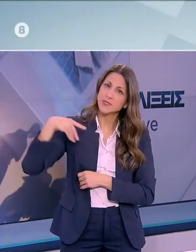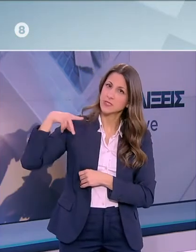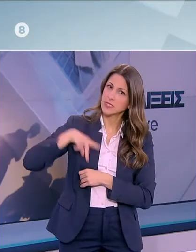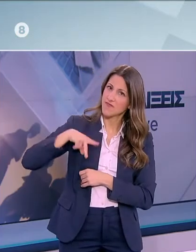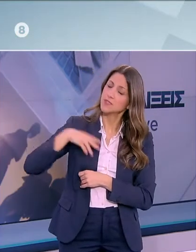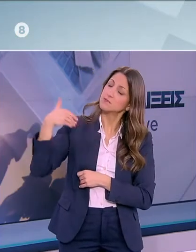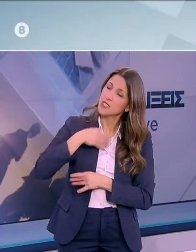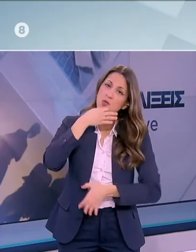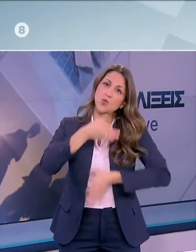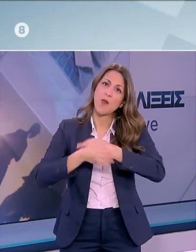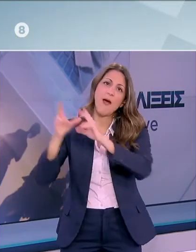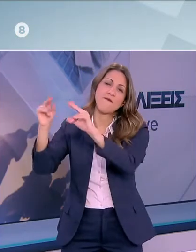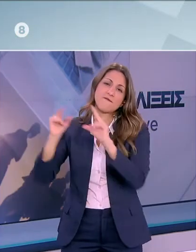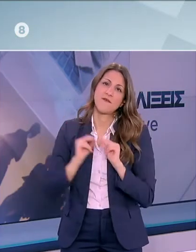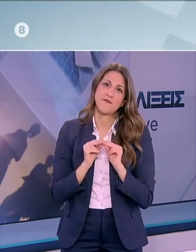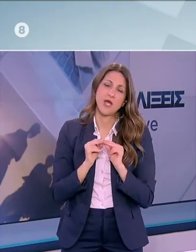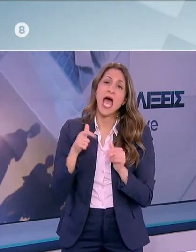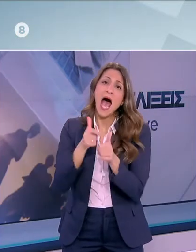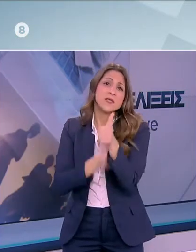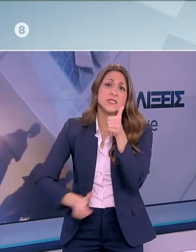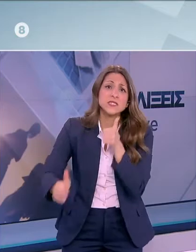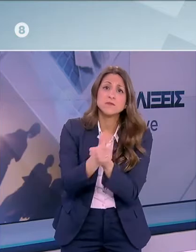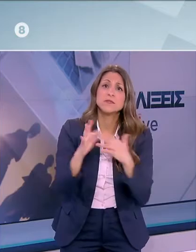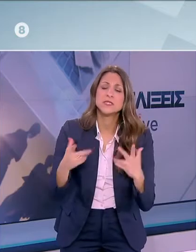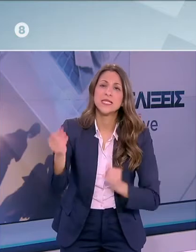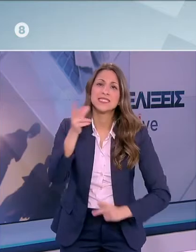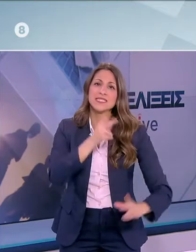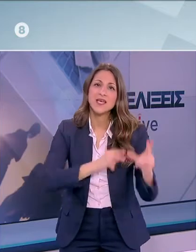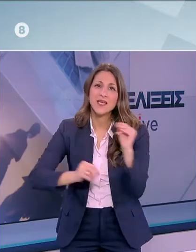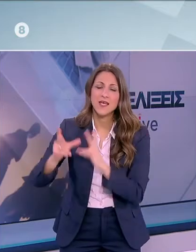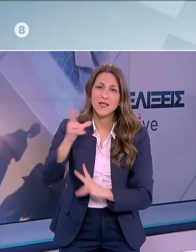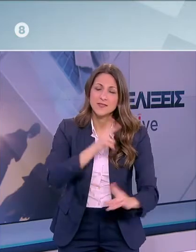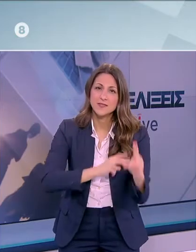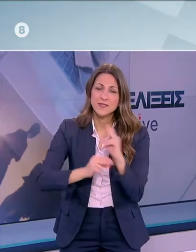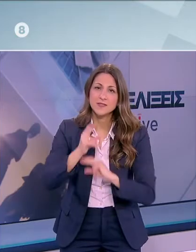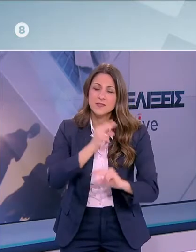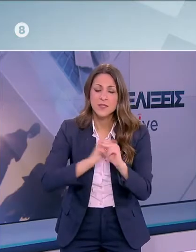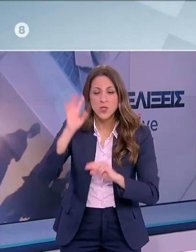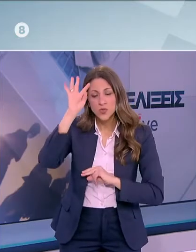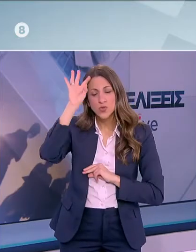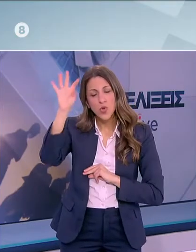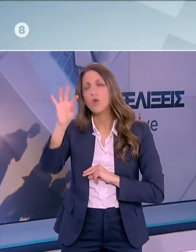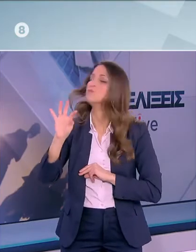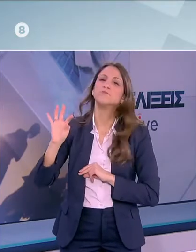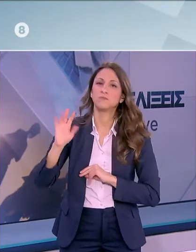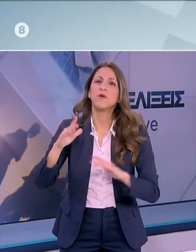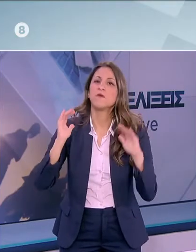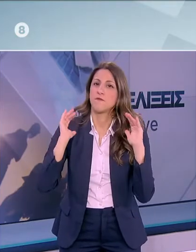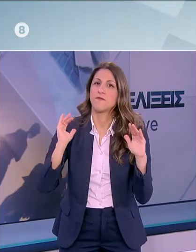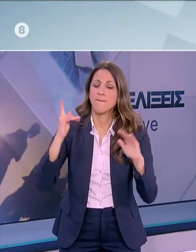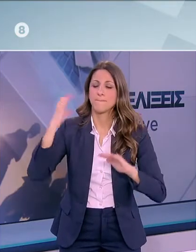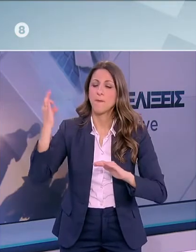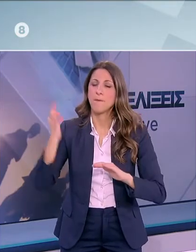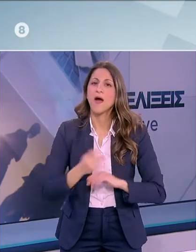επιχειρησιακό σκέλος. Άρα αυτό που προέχει, η συζήτηση που προέχει αυτή τη στιγμή, είναι να μπορέσουμε να συνεχίσουμε να είμαστε συνεπείς